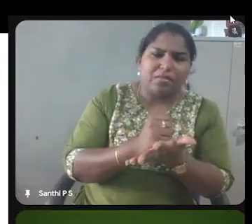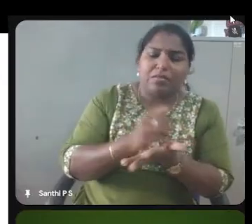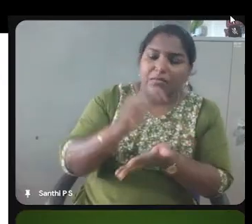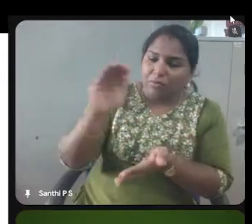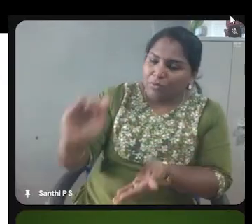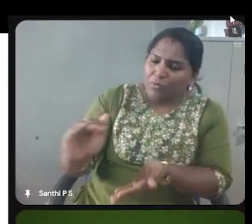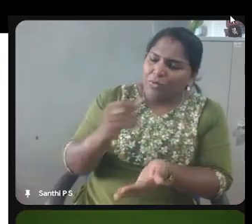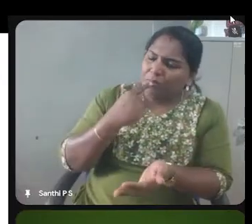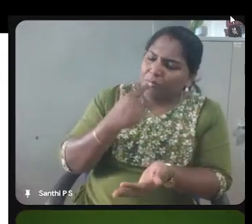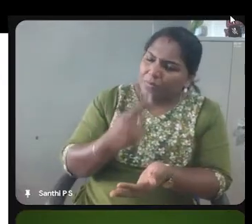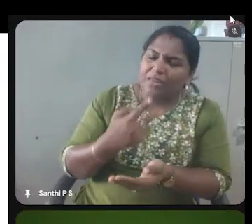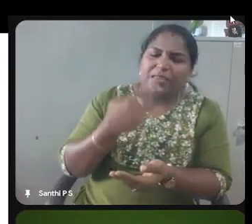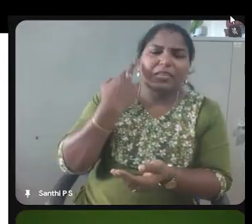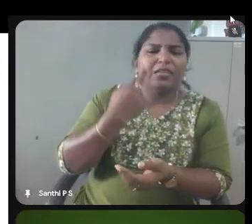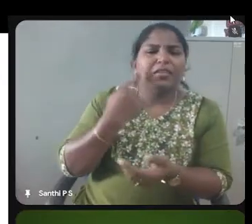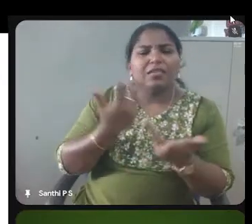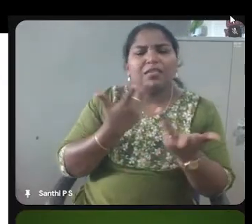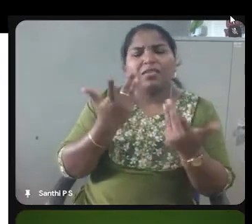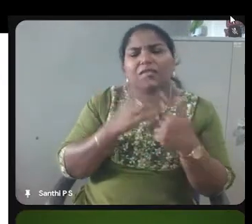ഈ 2 ക്വസ്റ്റ്യനാണ് ഞാൻ ചോദിക്കുന്നത്.